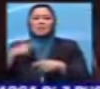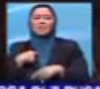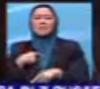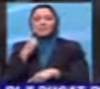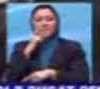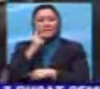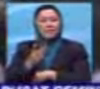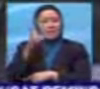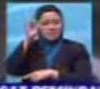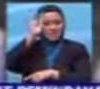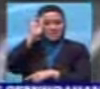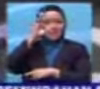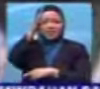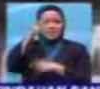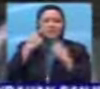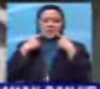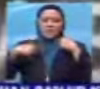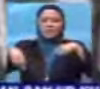lah.